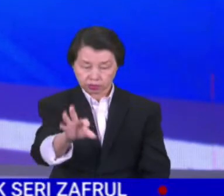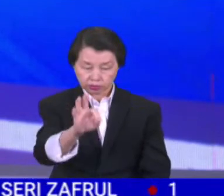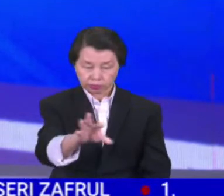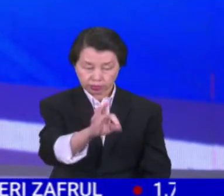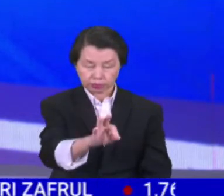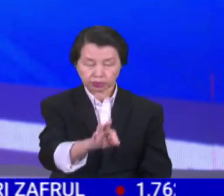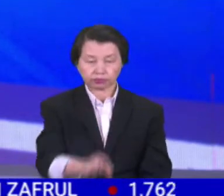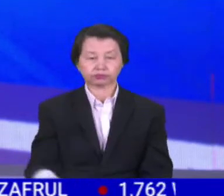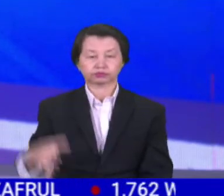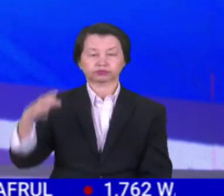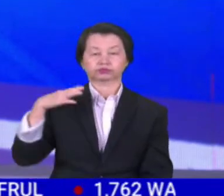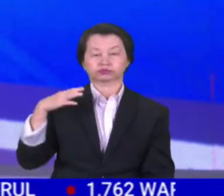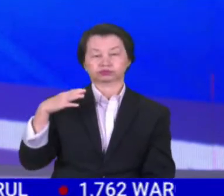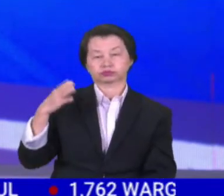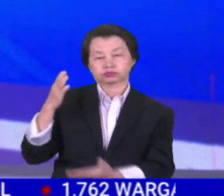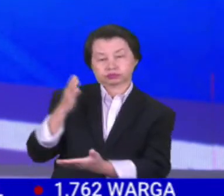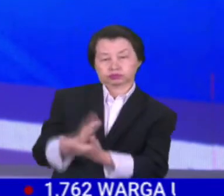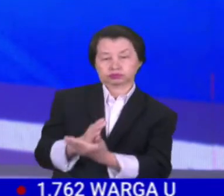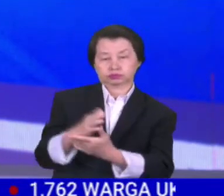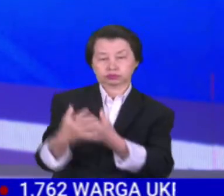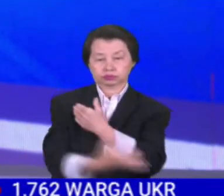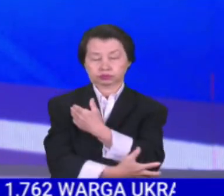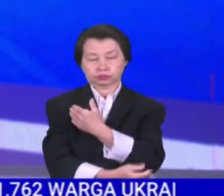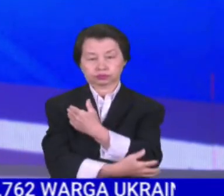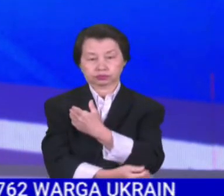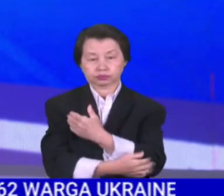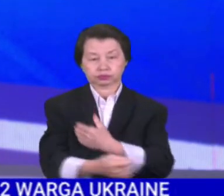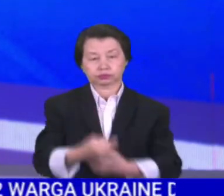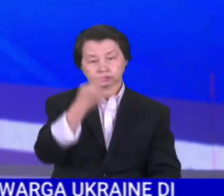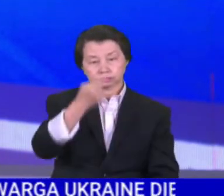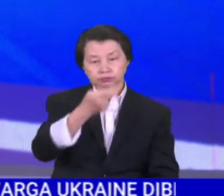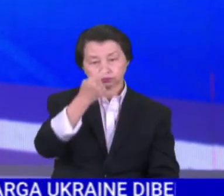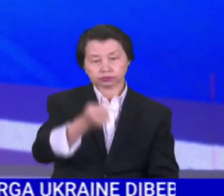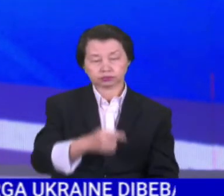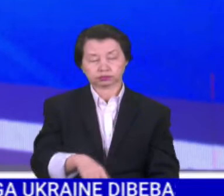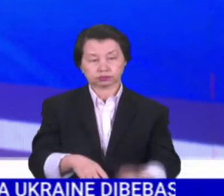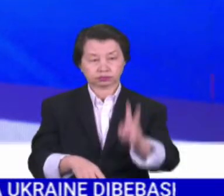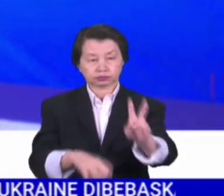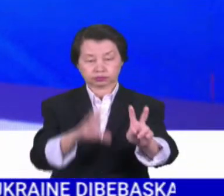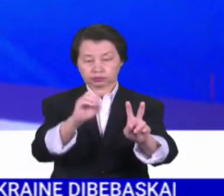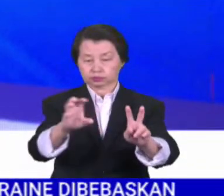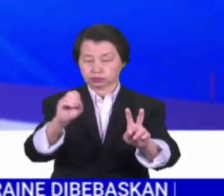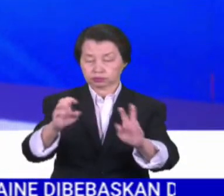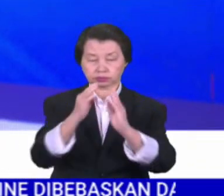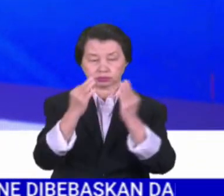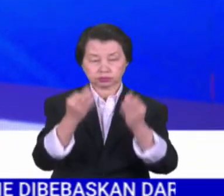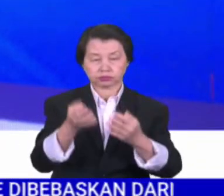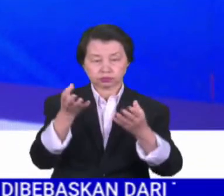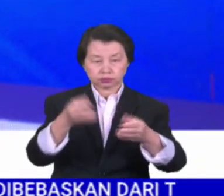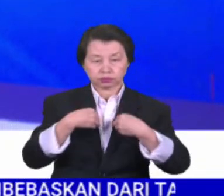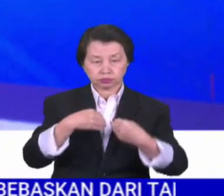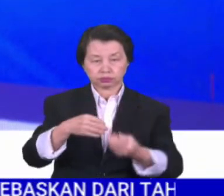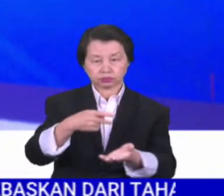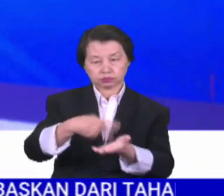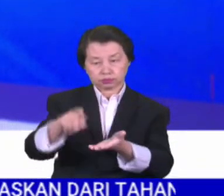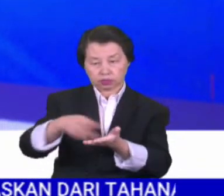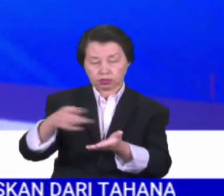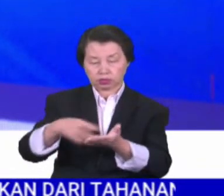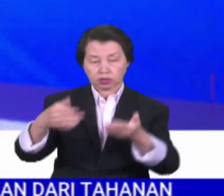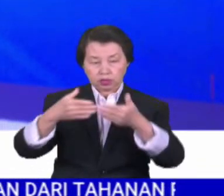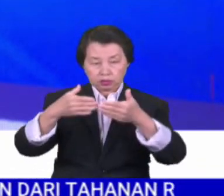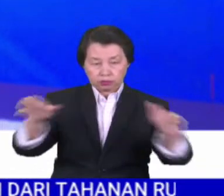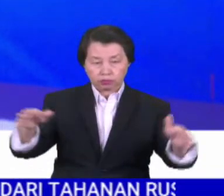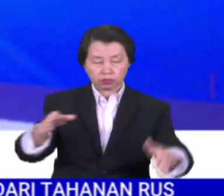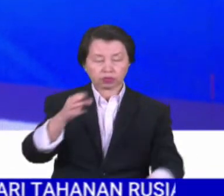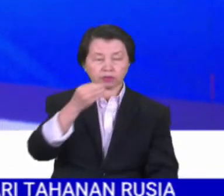Yayasan Basmi Kemiskinan, Datuk Zainal Abidin Sakum berkata 200 keluarga akan menerima perbelanjaan berbuka